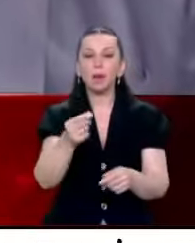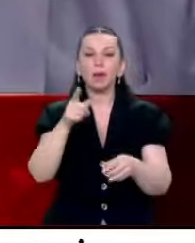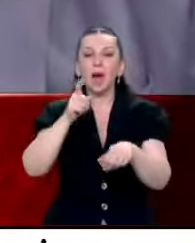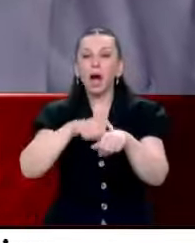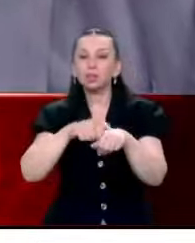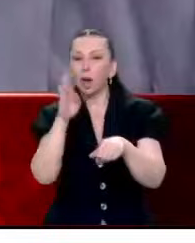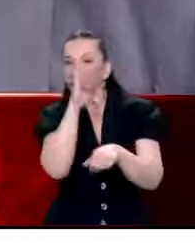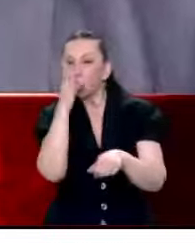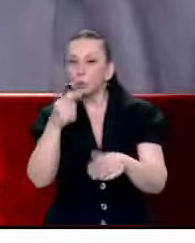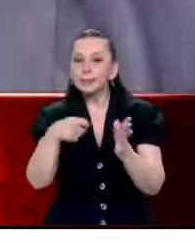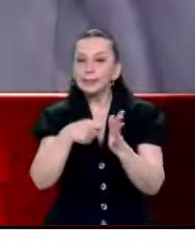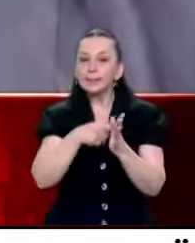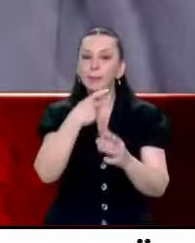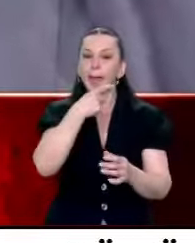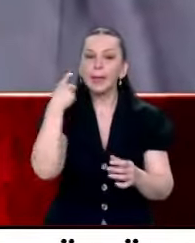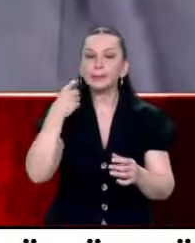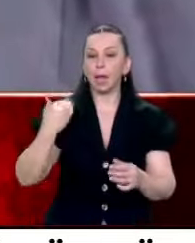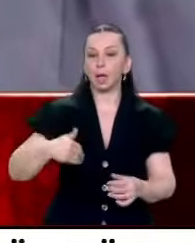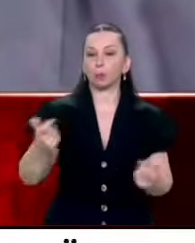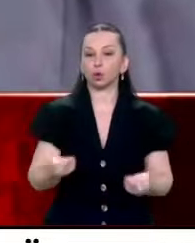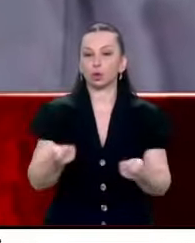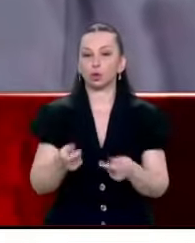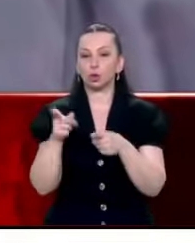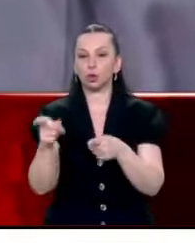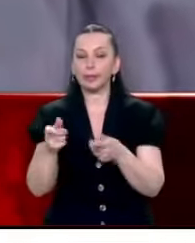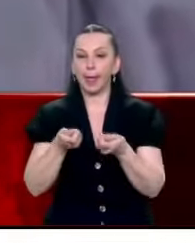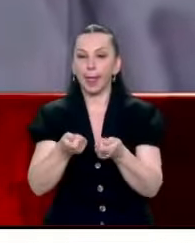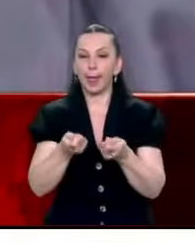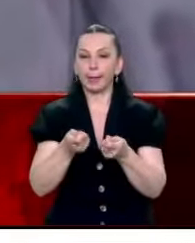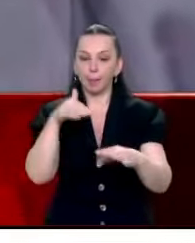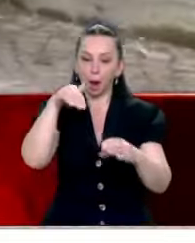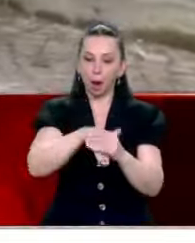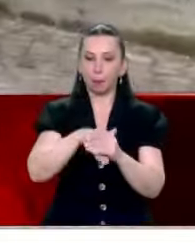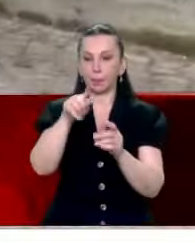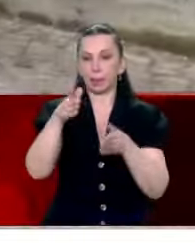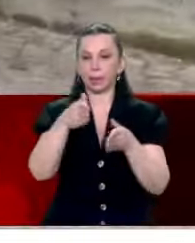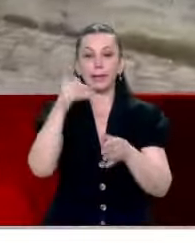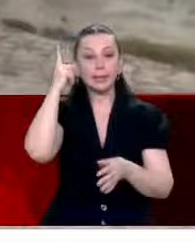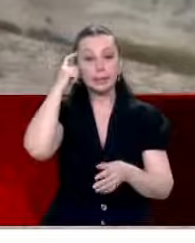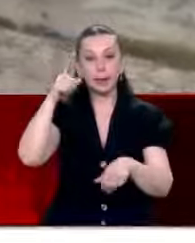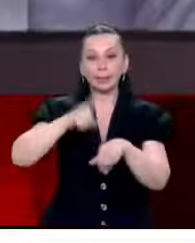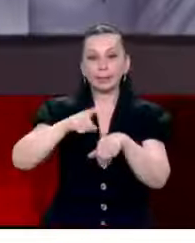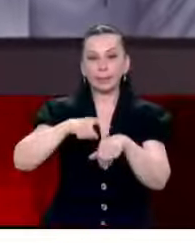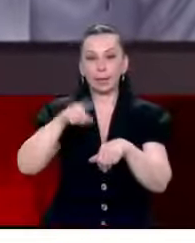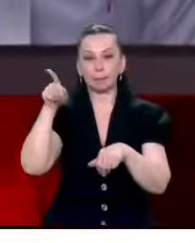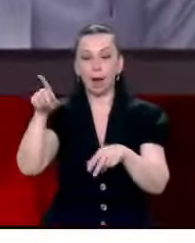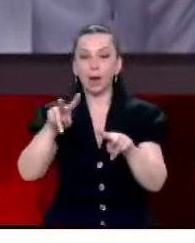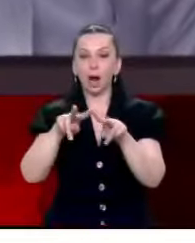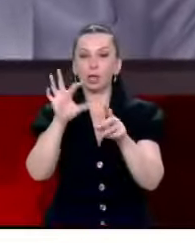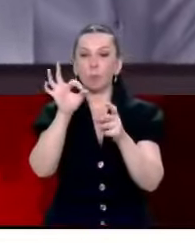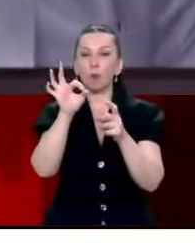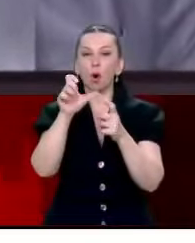olarak seçtikleri isim eski bir kamu çalışanıyım götürüldü İsrail istihbarat servisi mossad